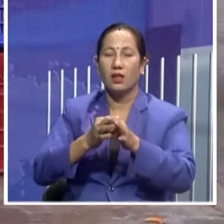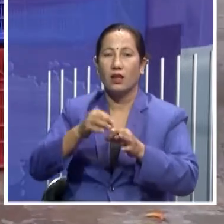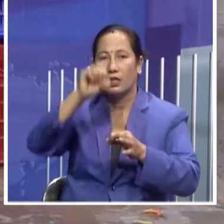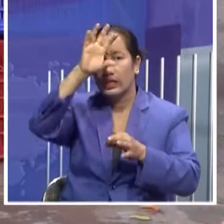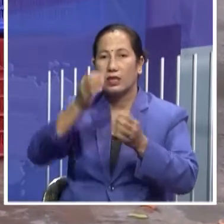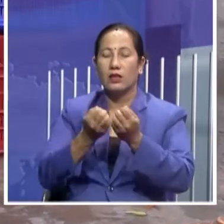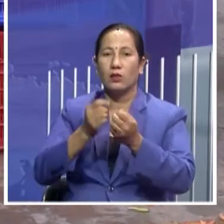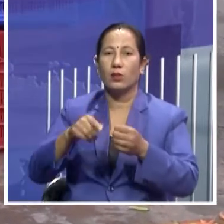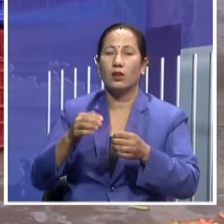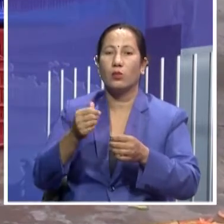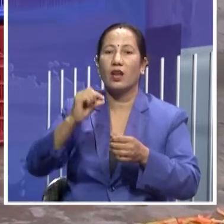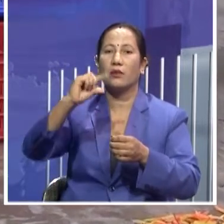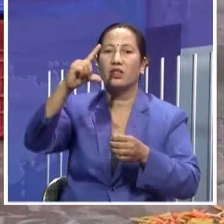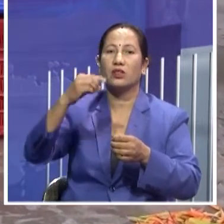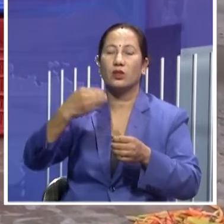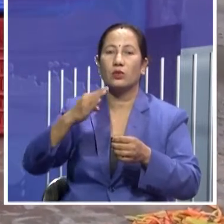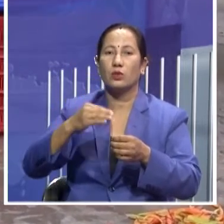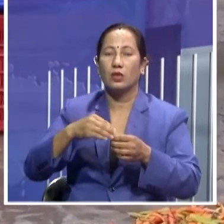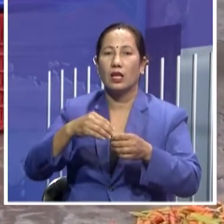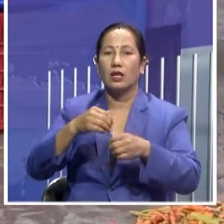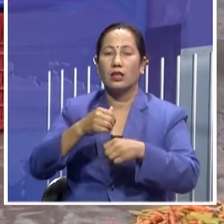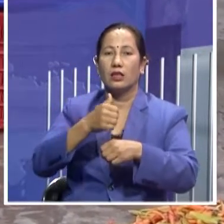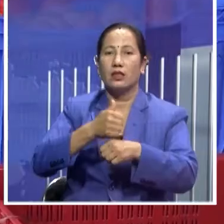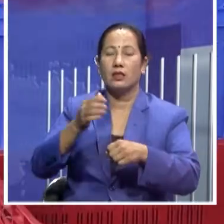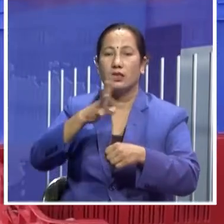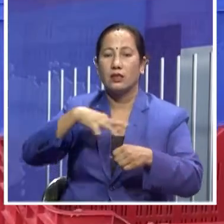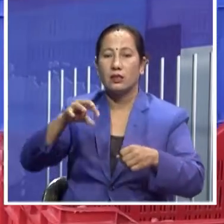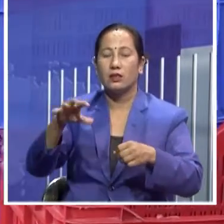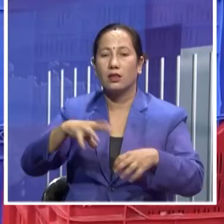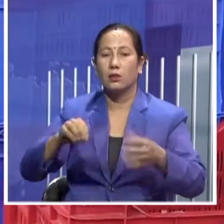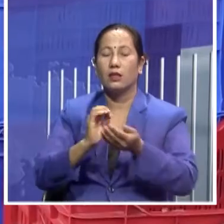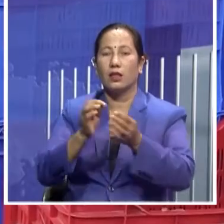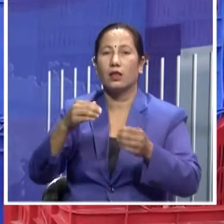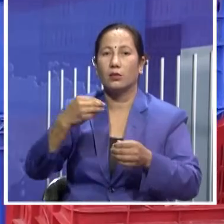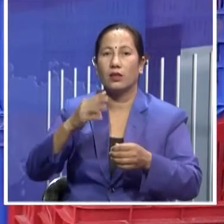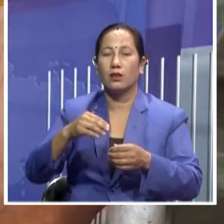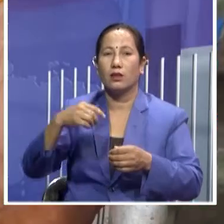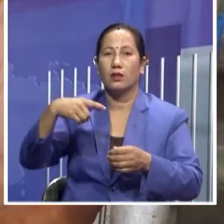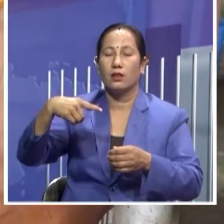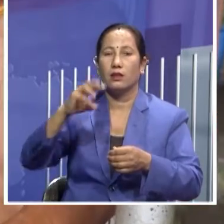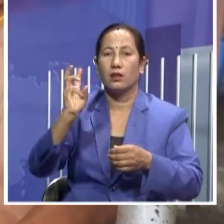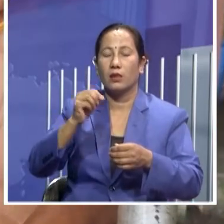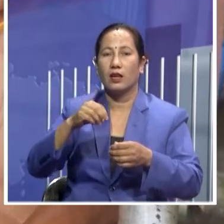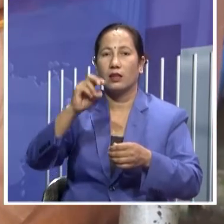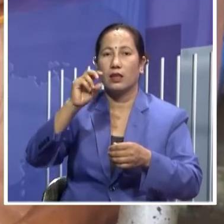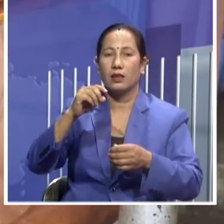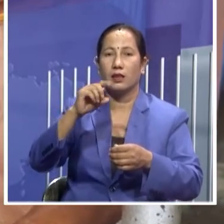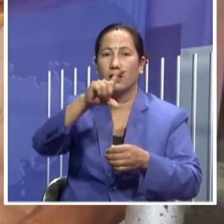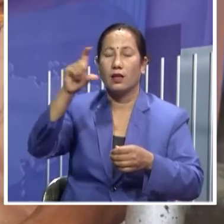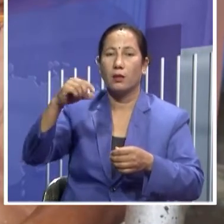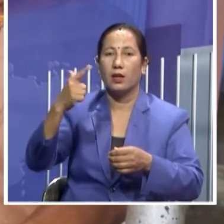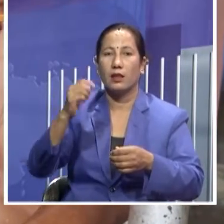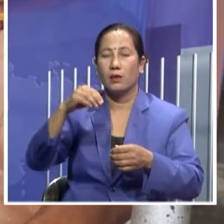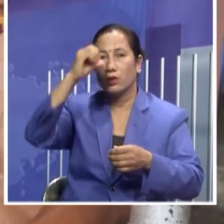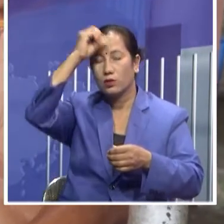भएको छ। मूल्य वृद्धि हुँदा प्रत्यक्ष मारमा भने सर्वसाधारण परेका छन्। निर्मला खडायत, नेपाल टेलिभिजन,